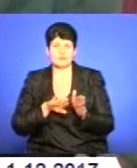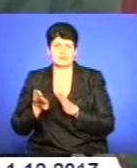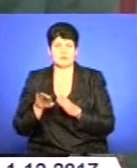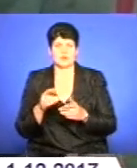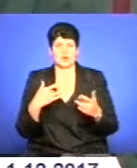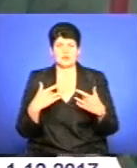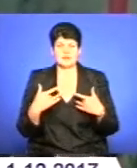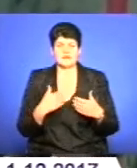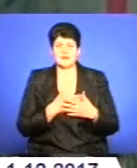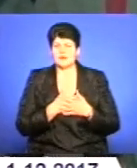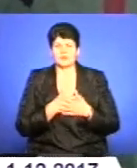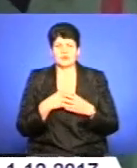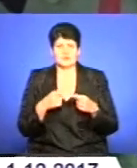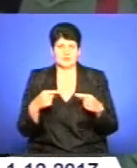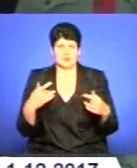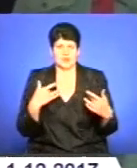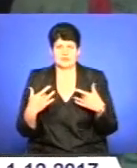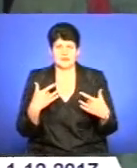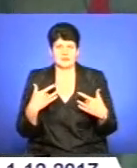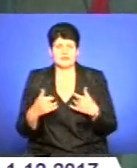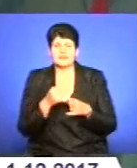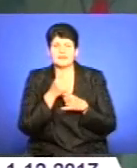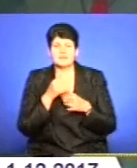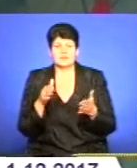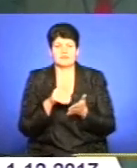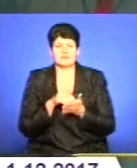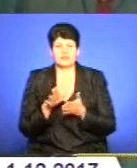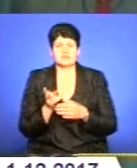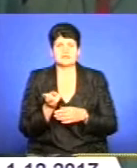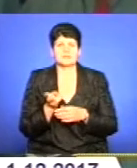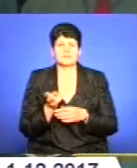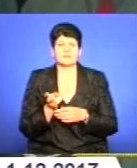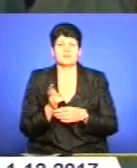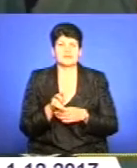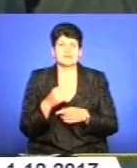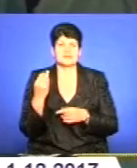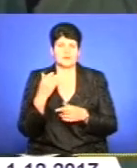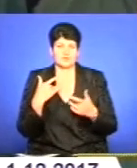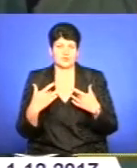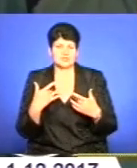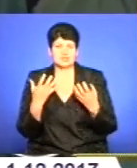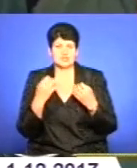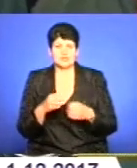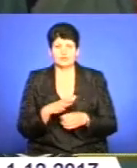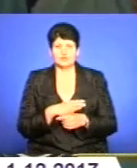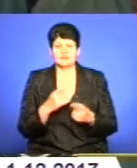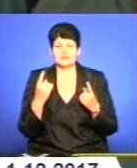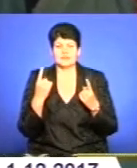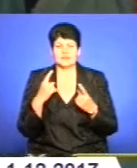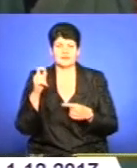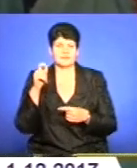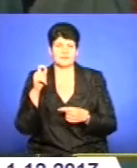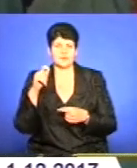Я люблю всякі концерти і не міг відмовитись піти на такий цікавий концерт. Це були великими воїнами,